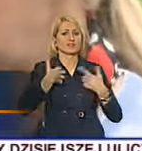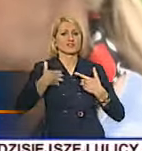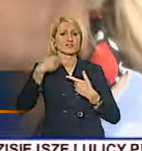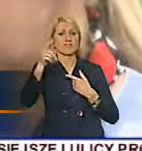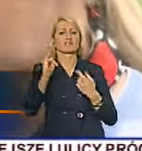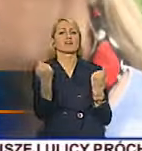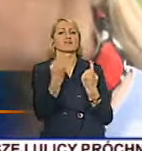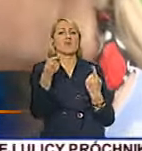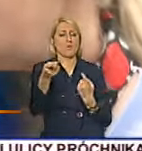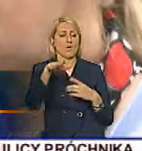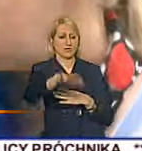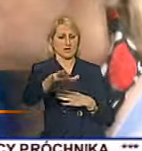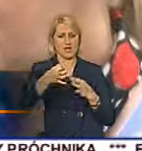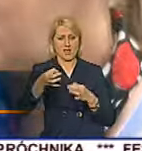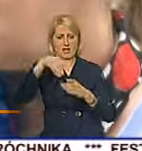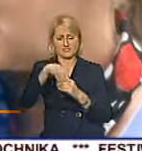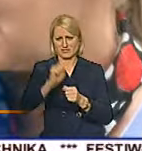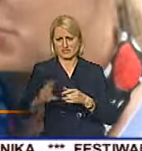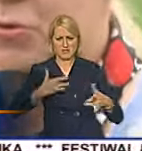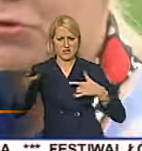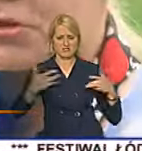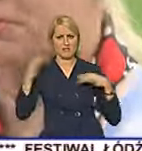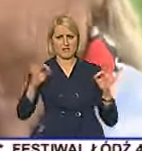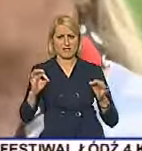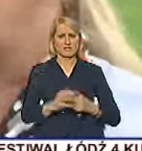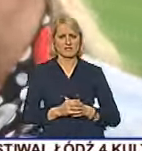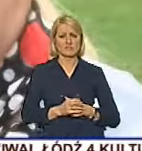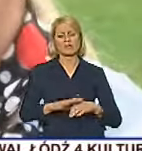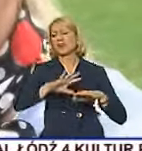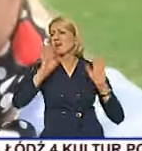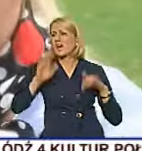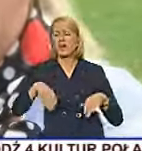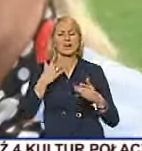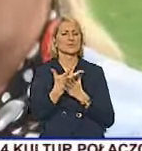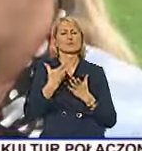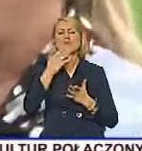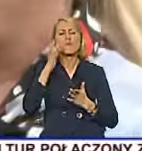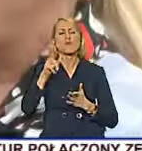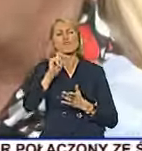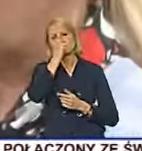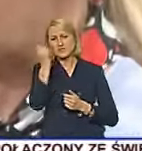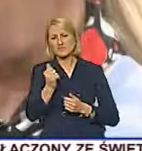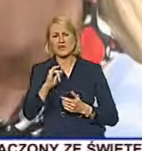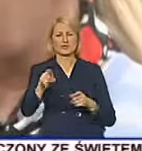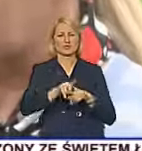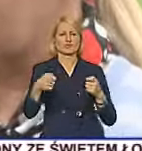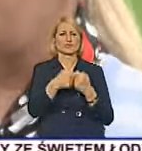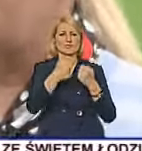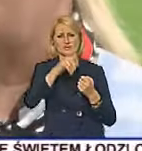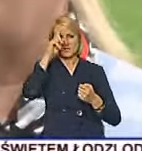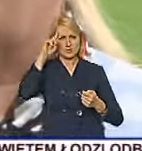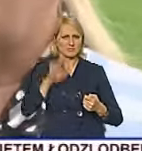znajdują? Jest to istna męczarnia, poza tym, że już pomijając to, że śmierdzi, przeszkadza